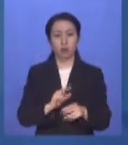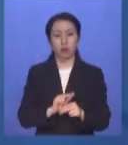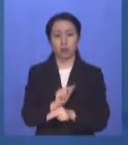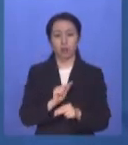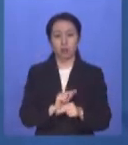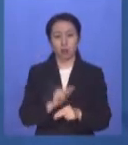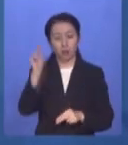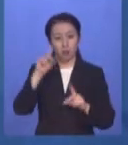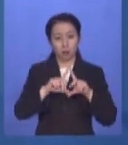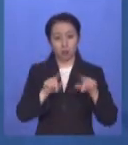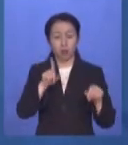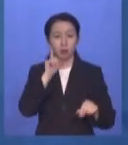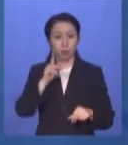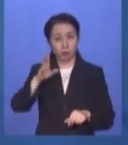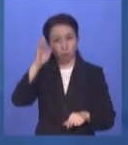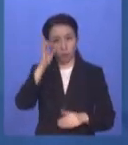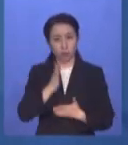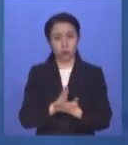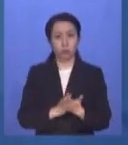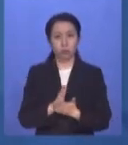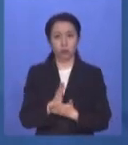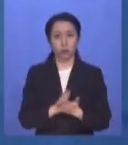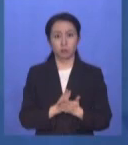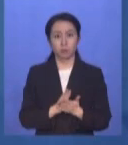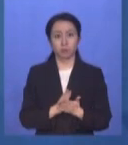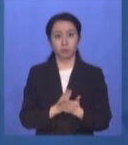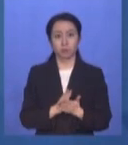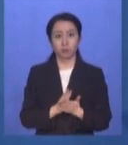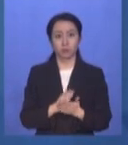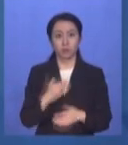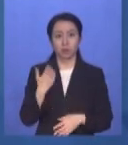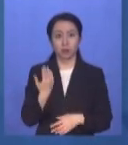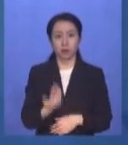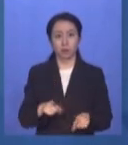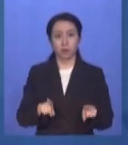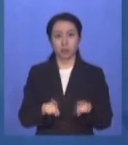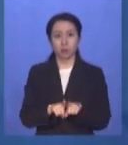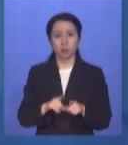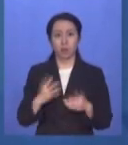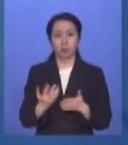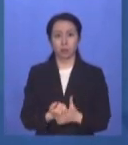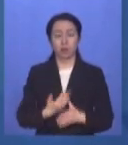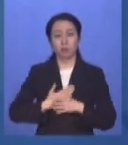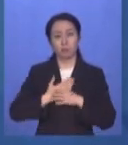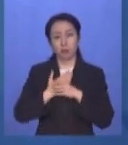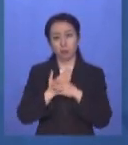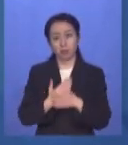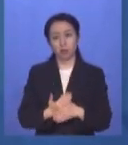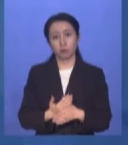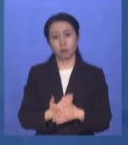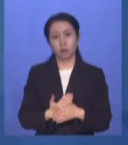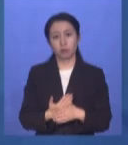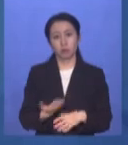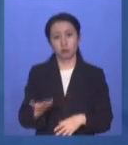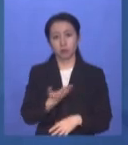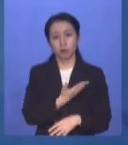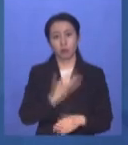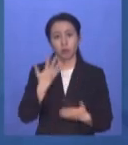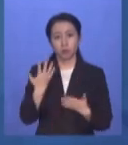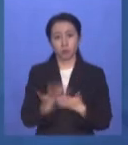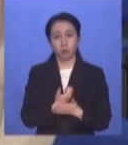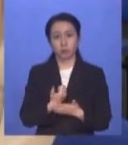в школе молодых госслужащих. То есть там тоже они получают поддержку. Ну и